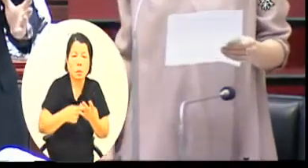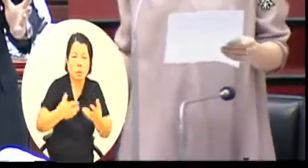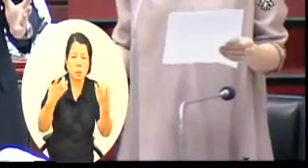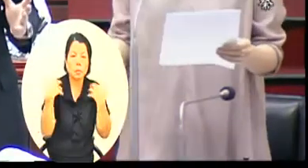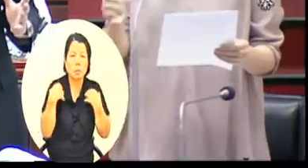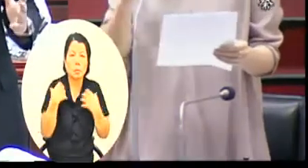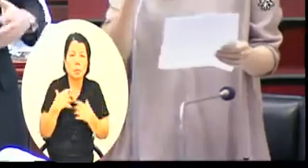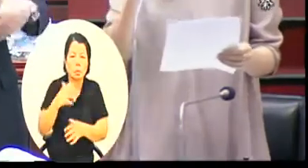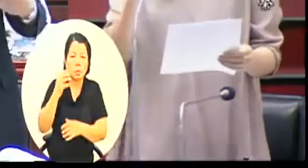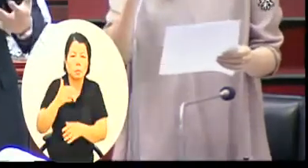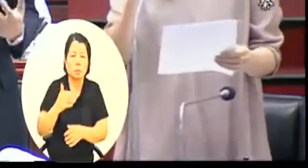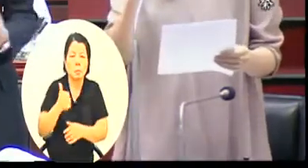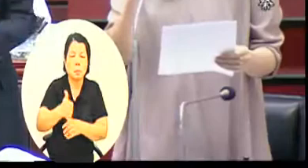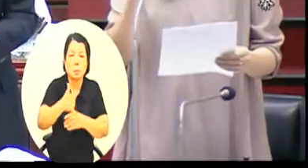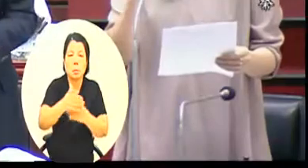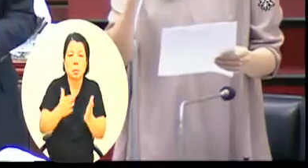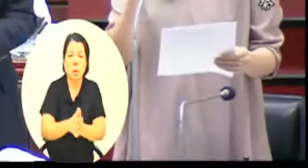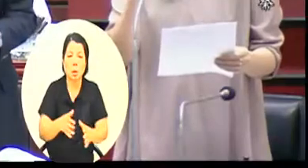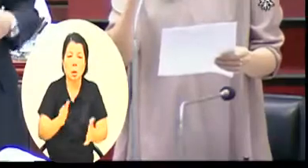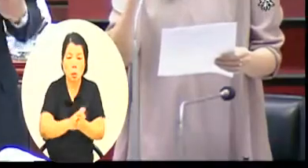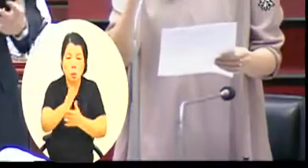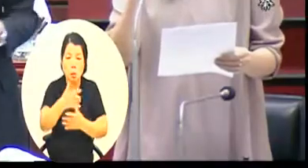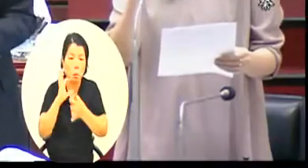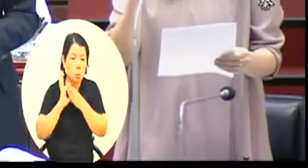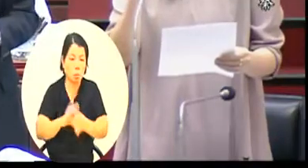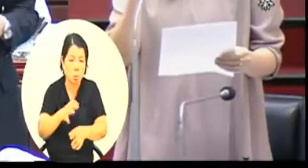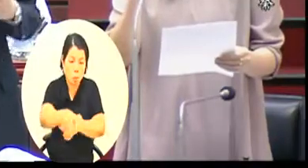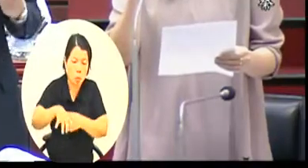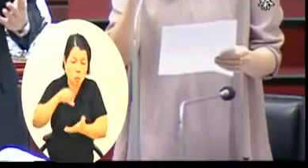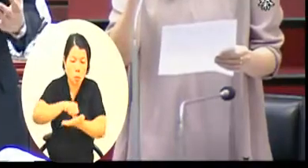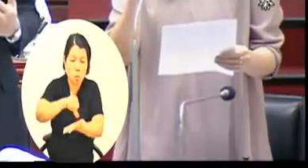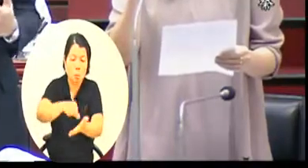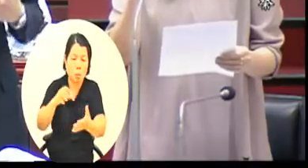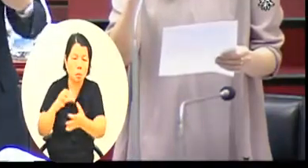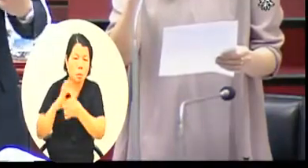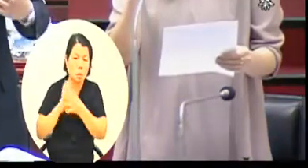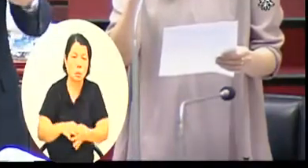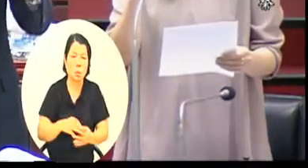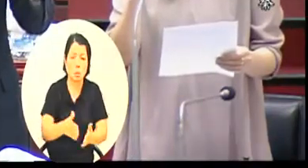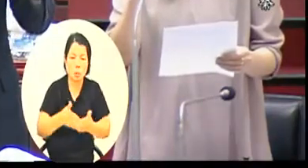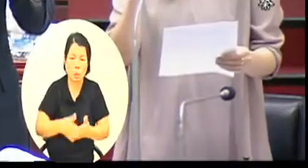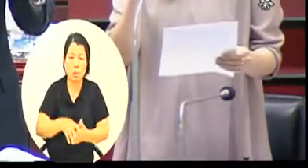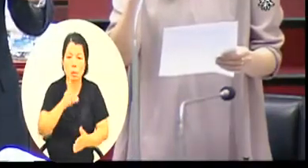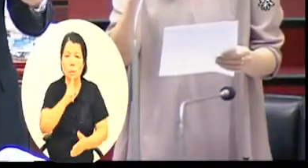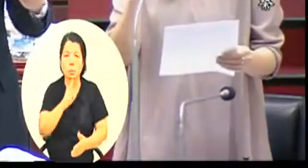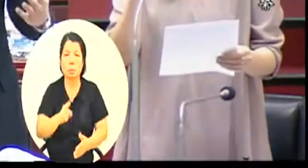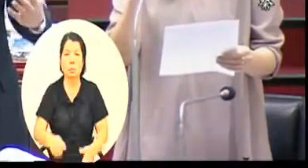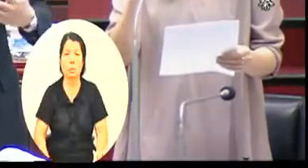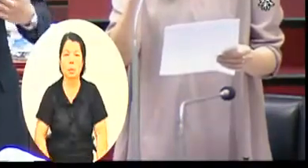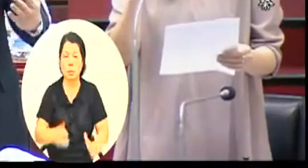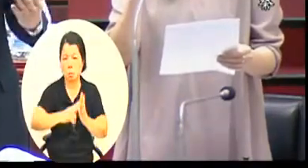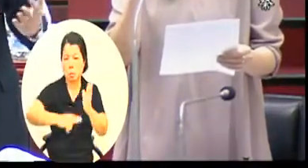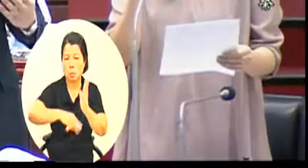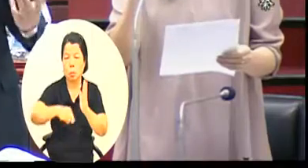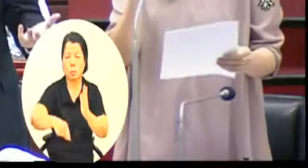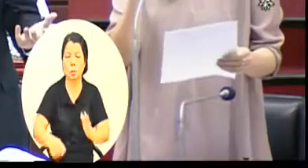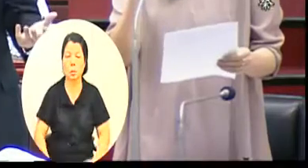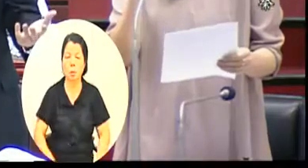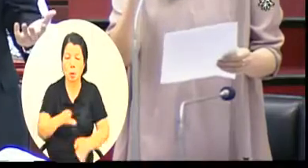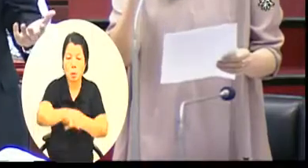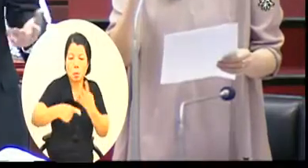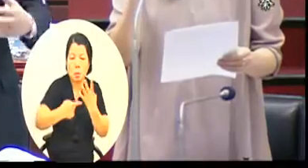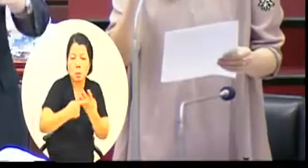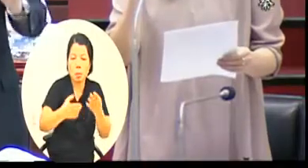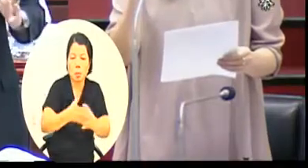业区本身不再做农业使用这件事情，他也要有一定的理由去说他认为说这块农业区不需